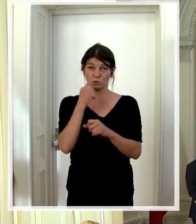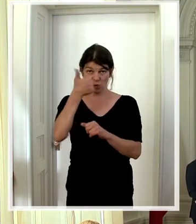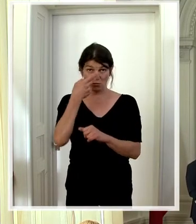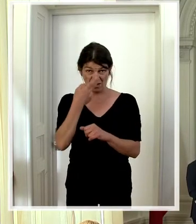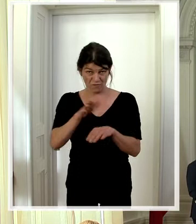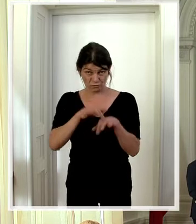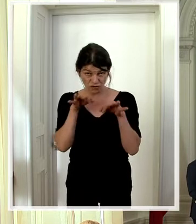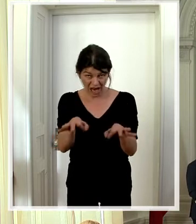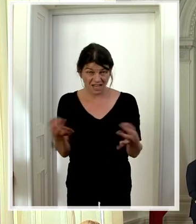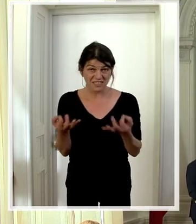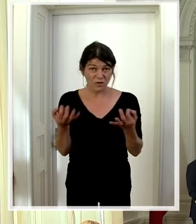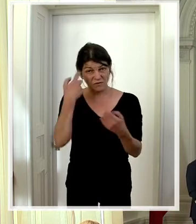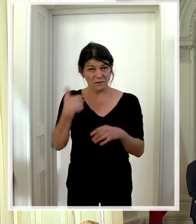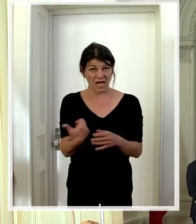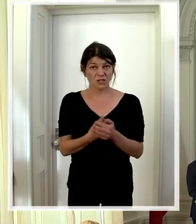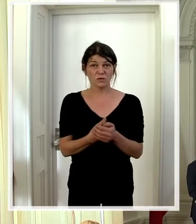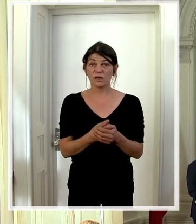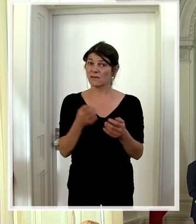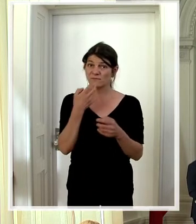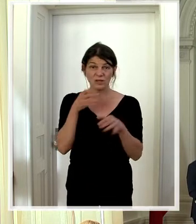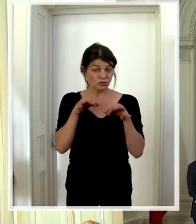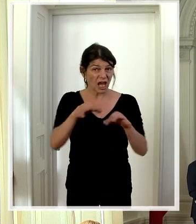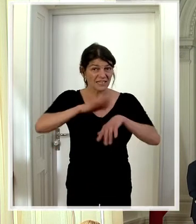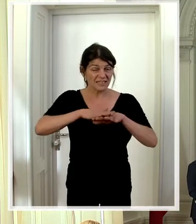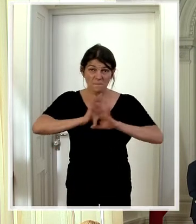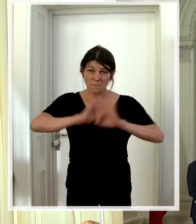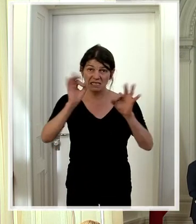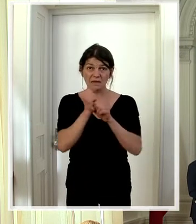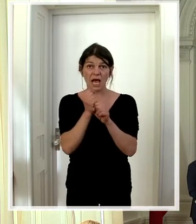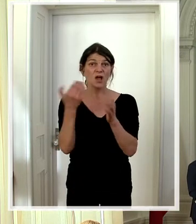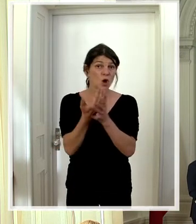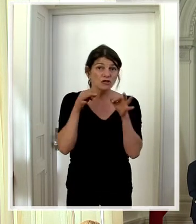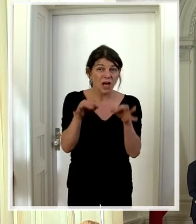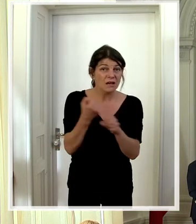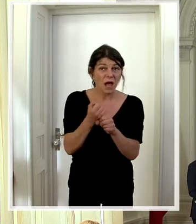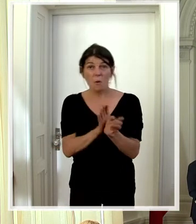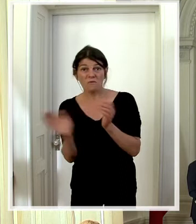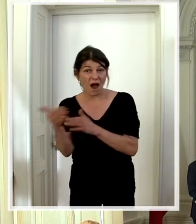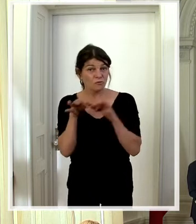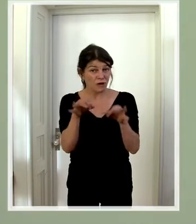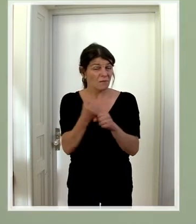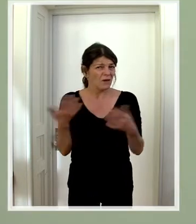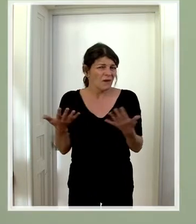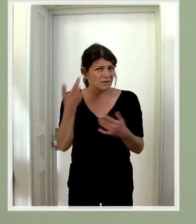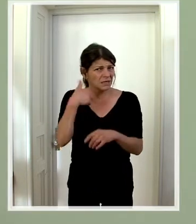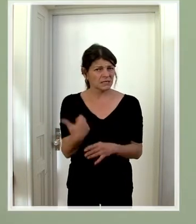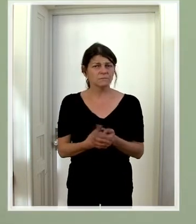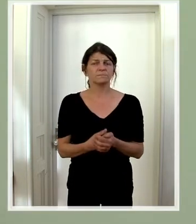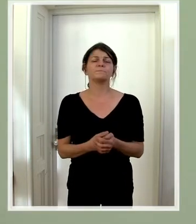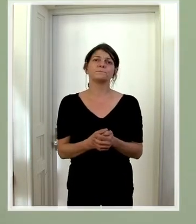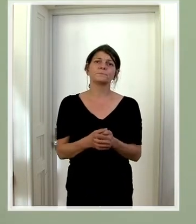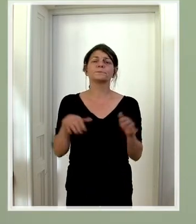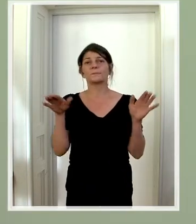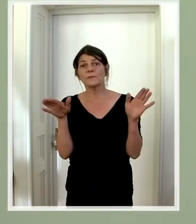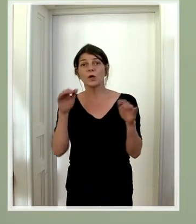schauen, dass man die Straßennetze noch optimiert, neue Straßen und Fahrradstraßen machen? Also zuerst muss man schauen,